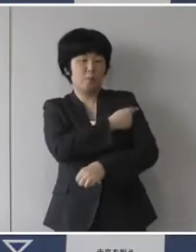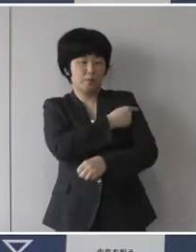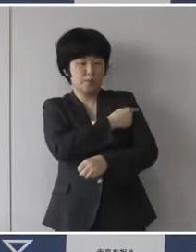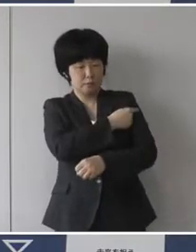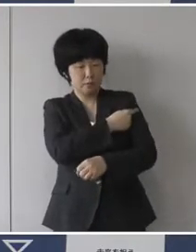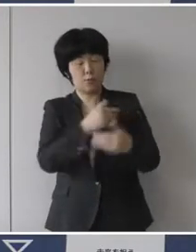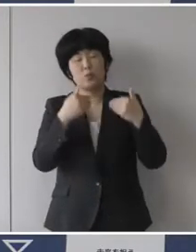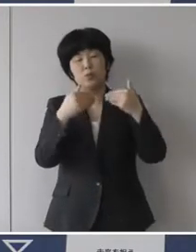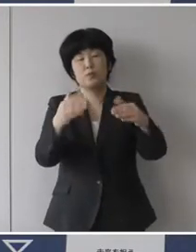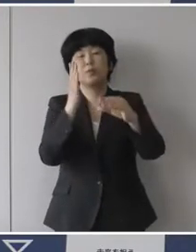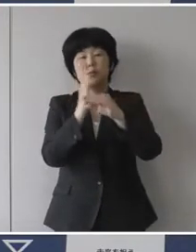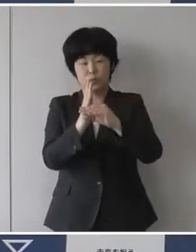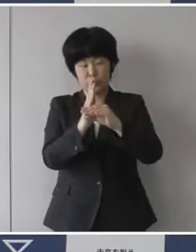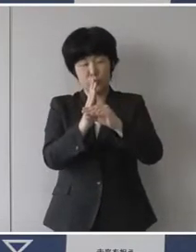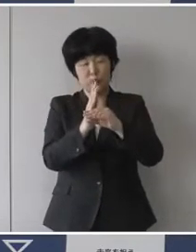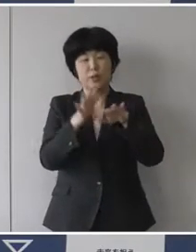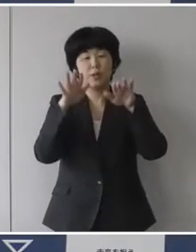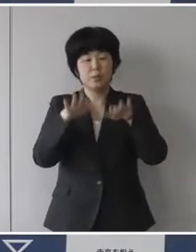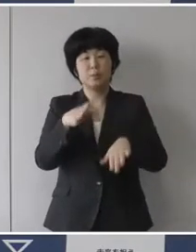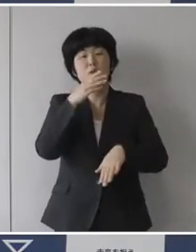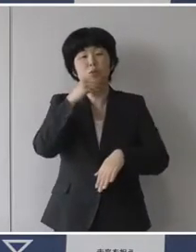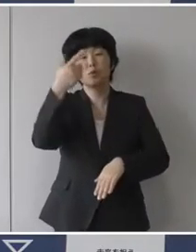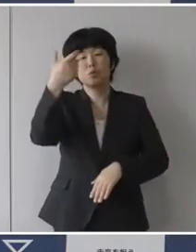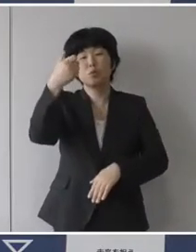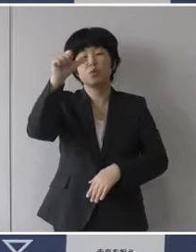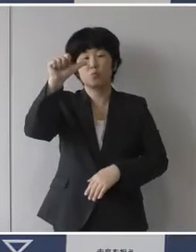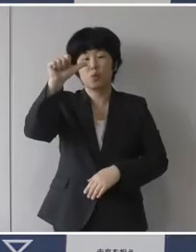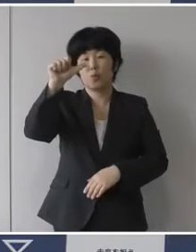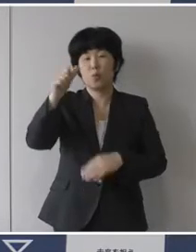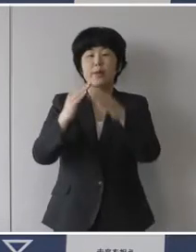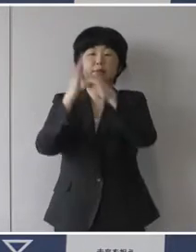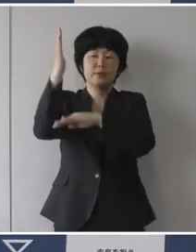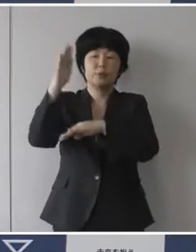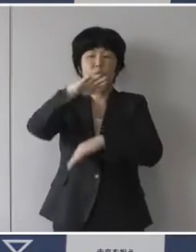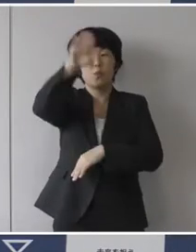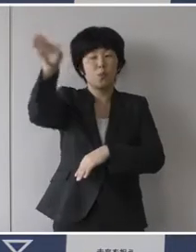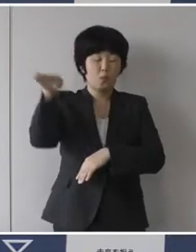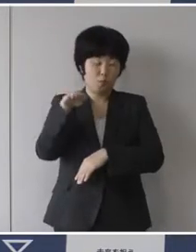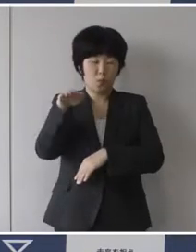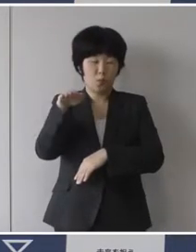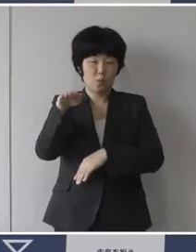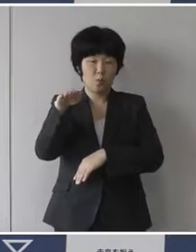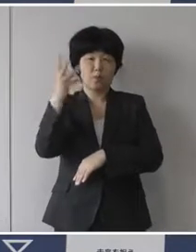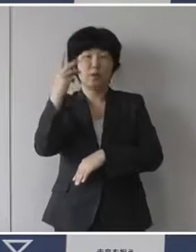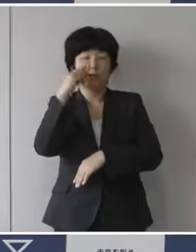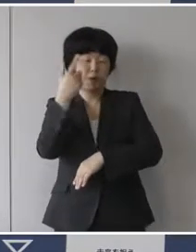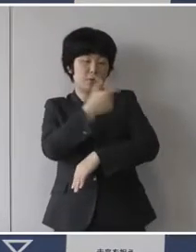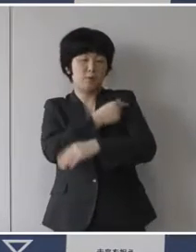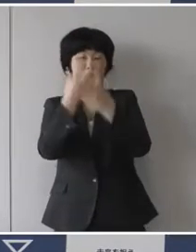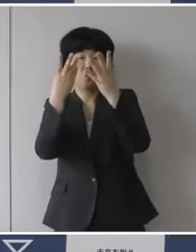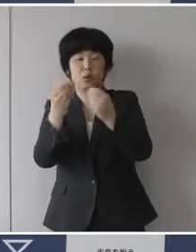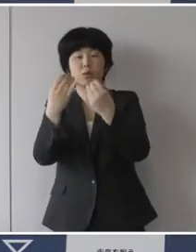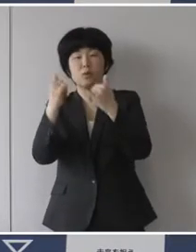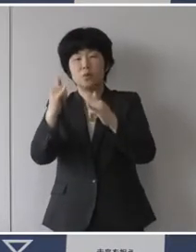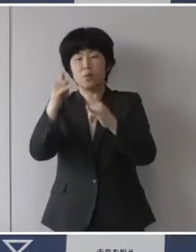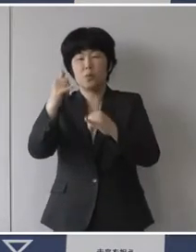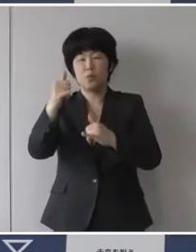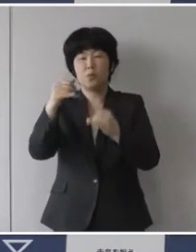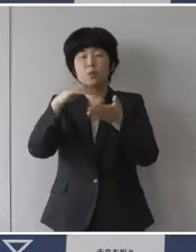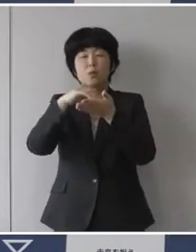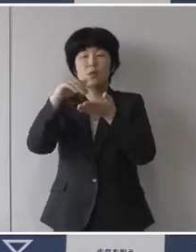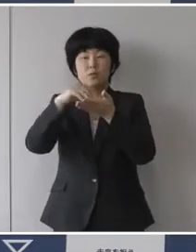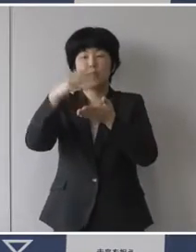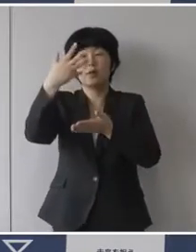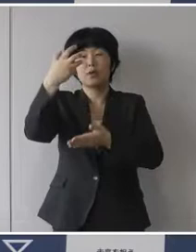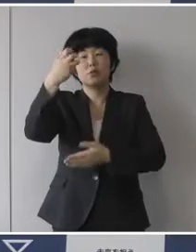ております。現状でありますが、65歳以上の方々は、やっぱり 85% を超えるぐらいのもう